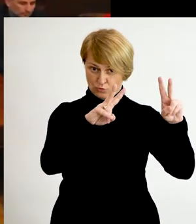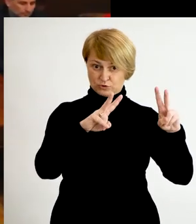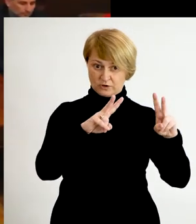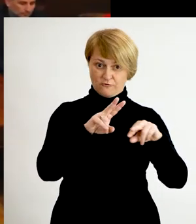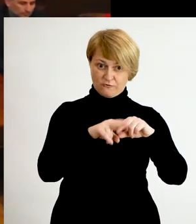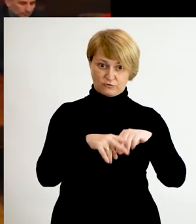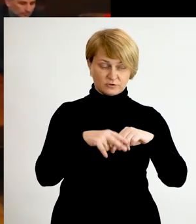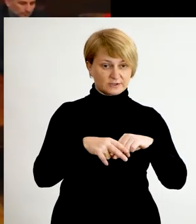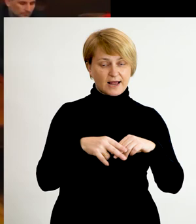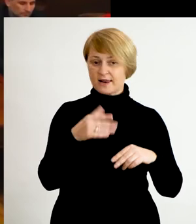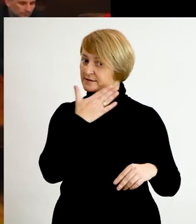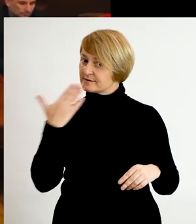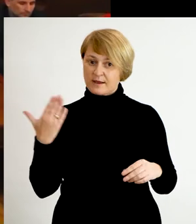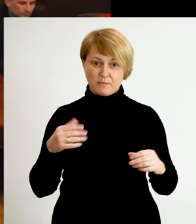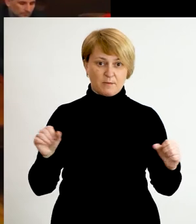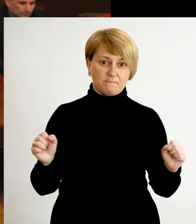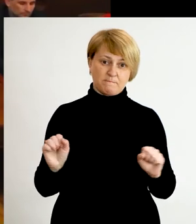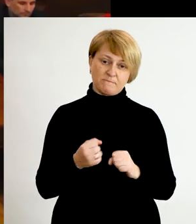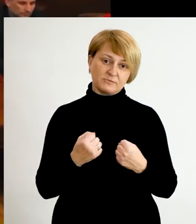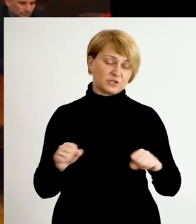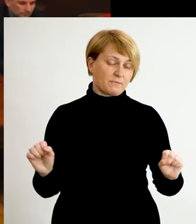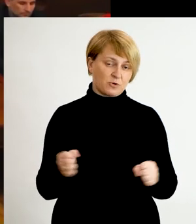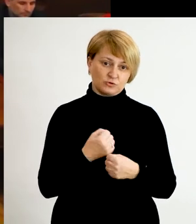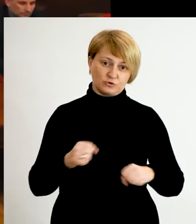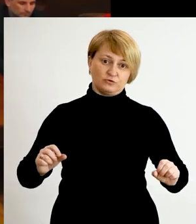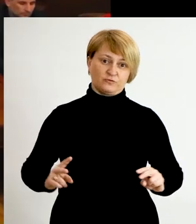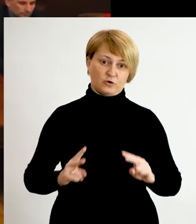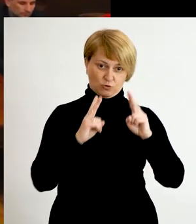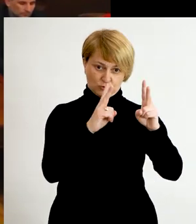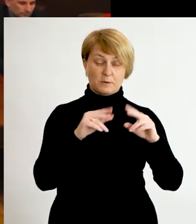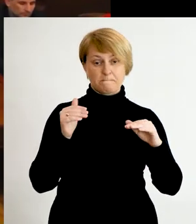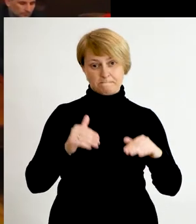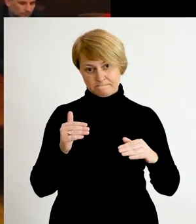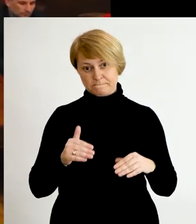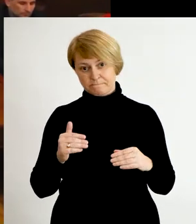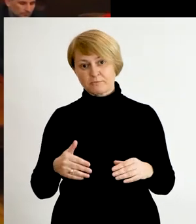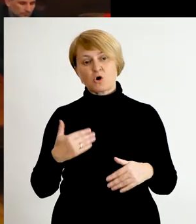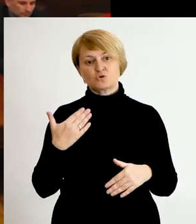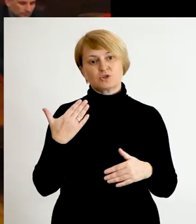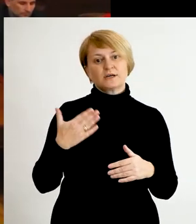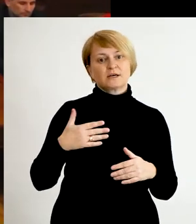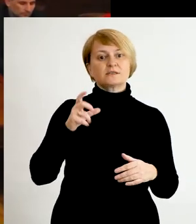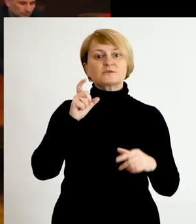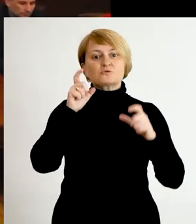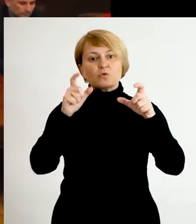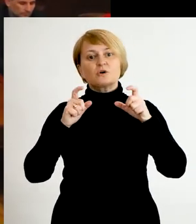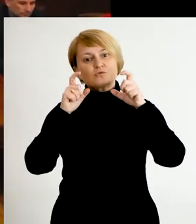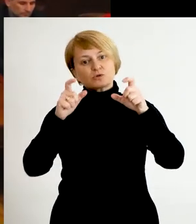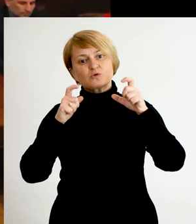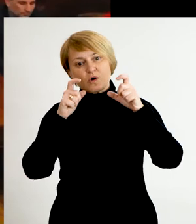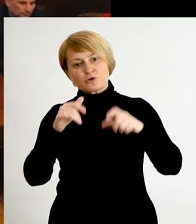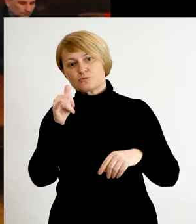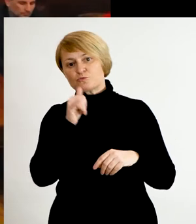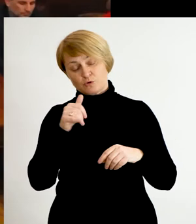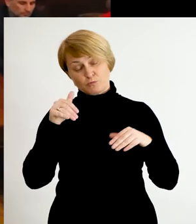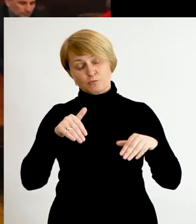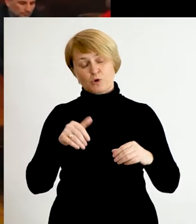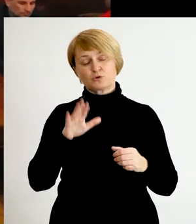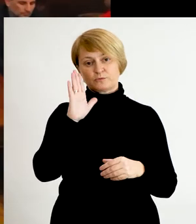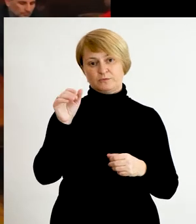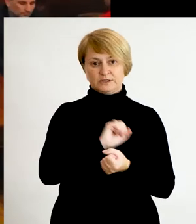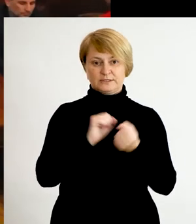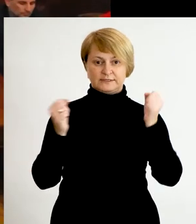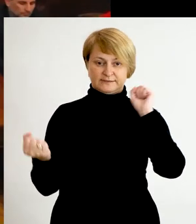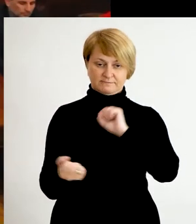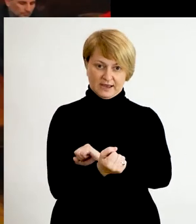w tym funduszu. Takiej możliwości na razie nie mamy. Kto wie, może to się po naszych apelach, bo nie tylko ja apelowałem samorządowców,